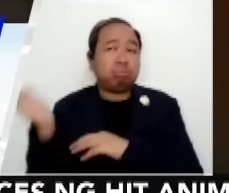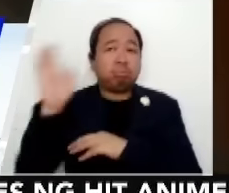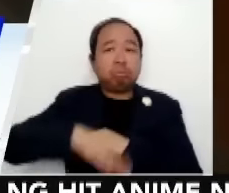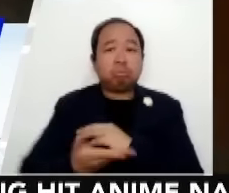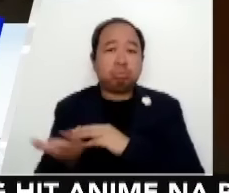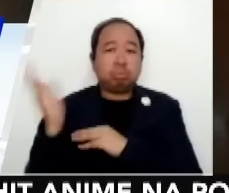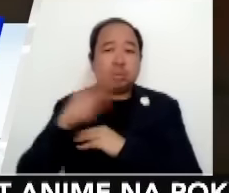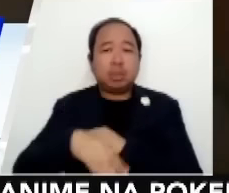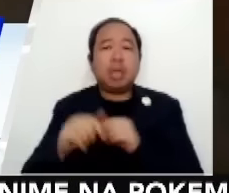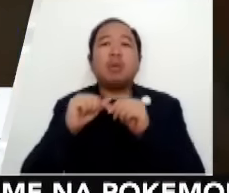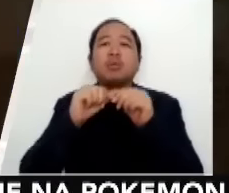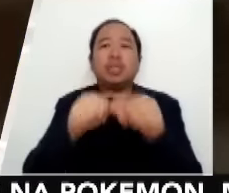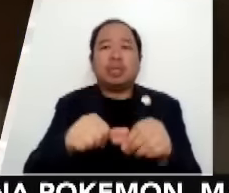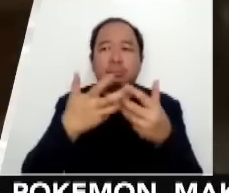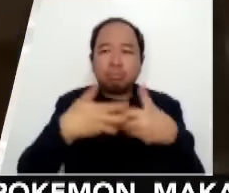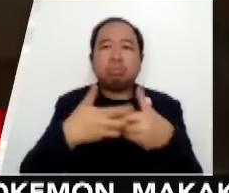power.